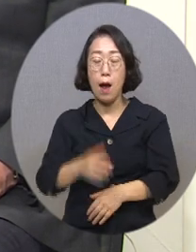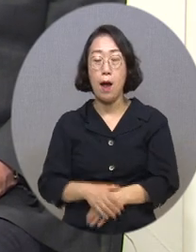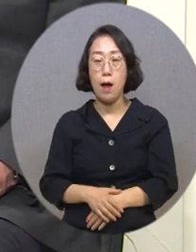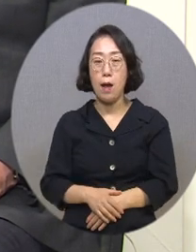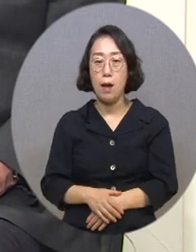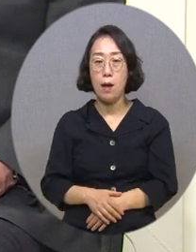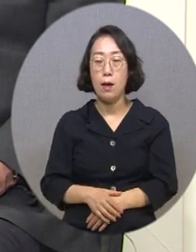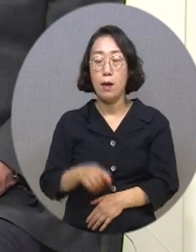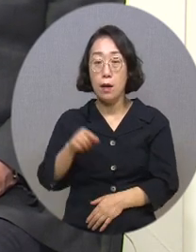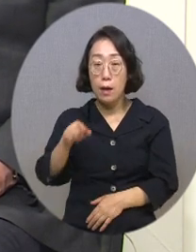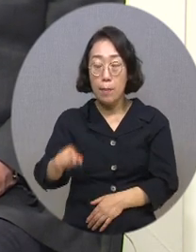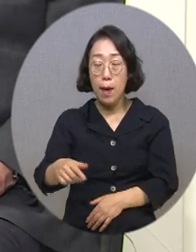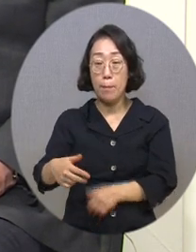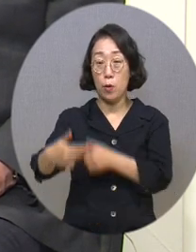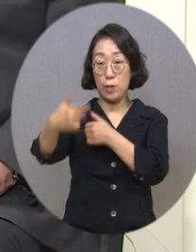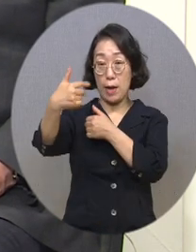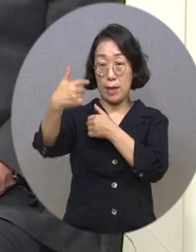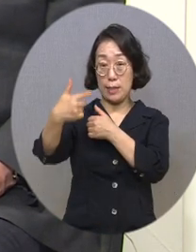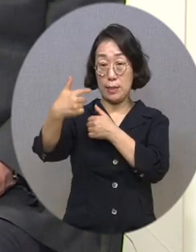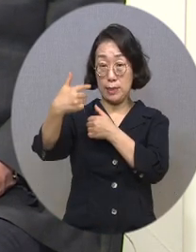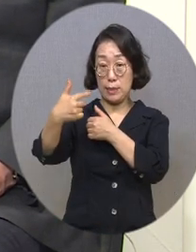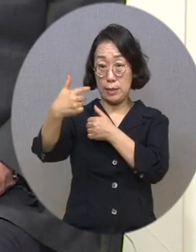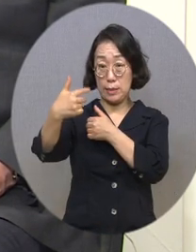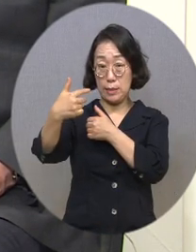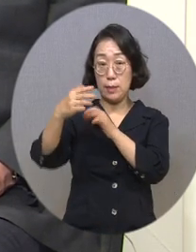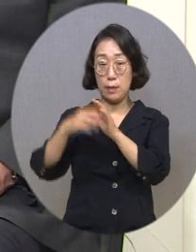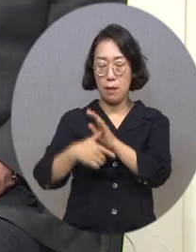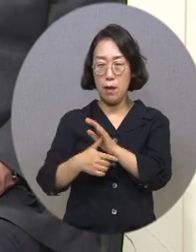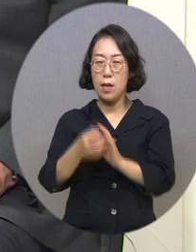그렇게 한번 나는 그 강의를